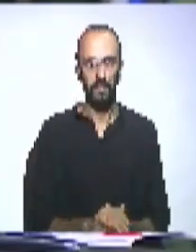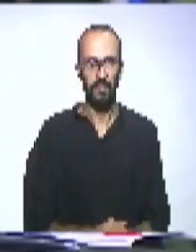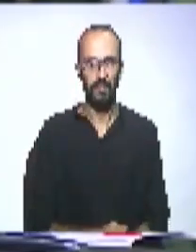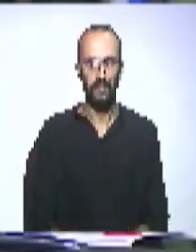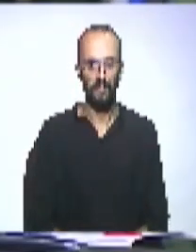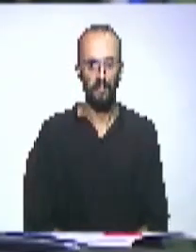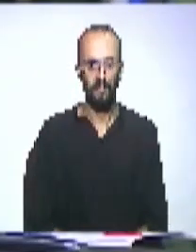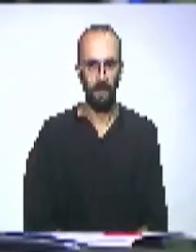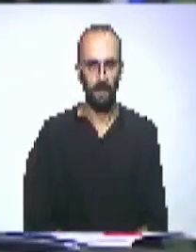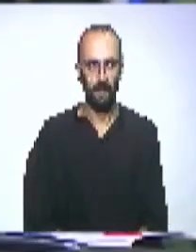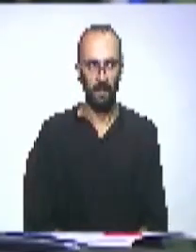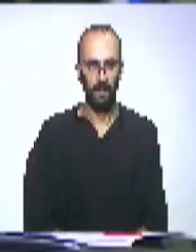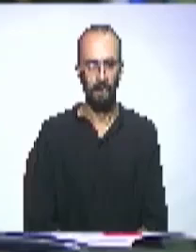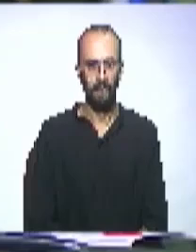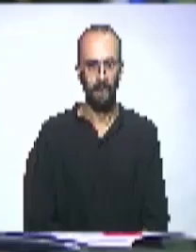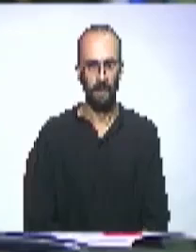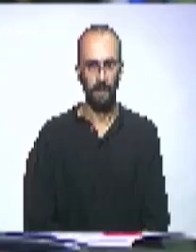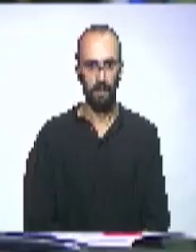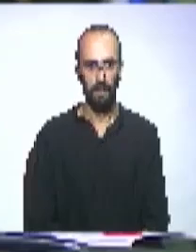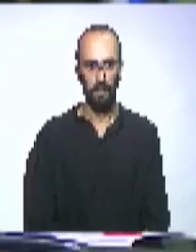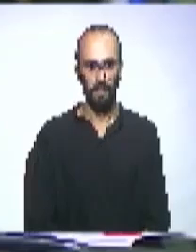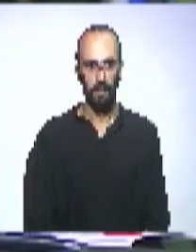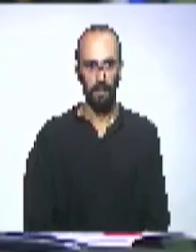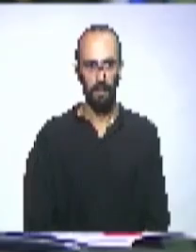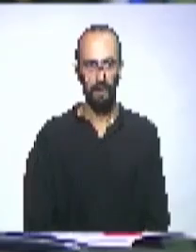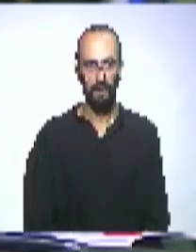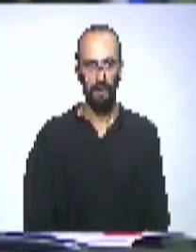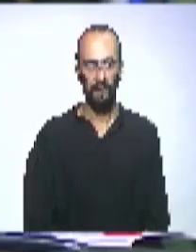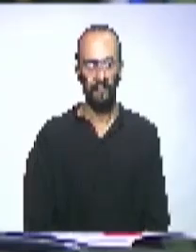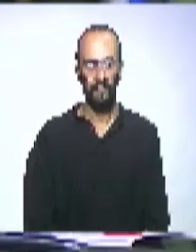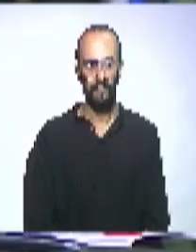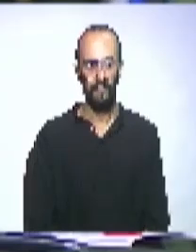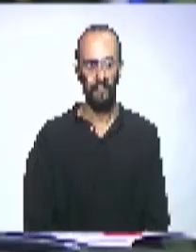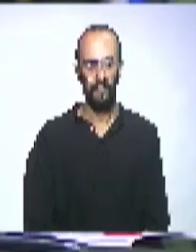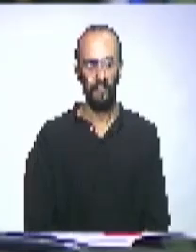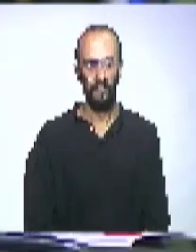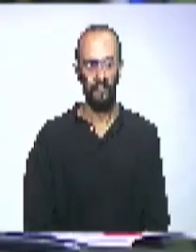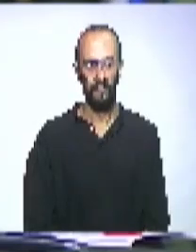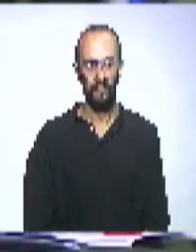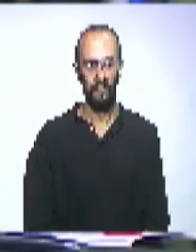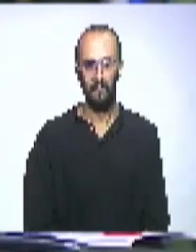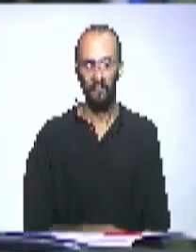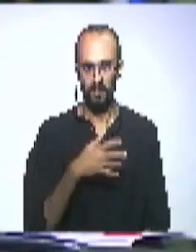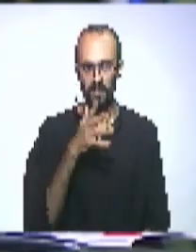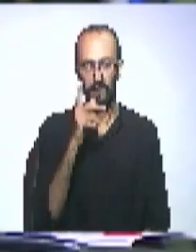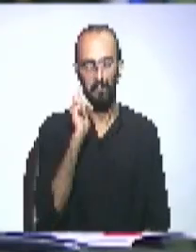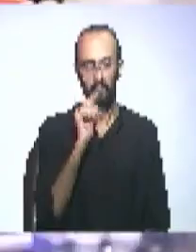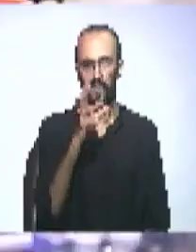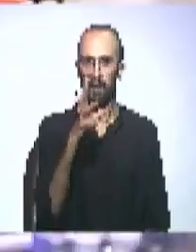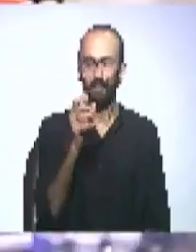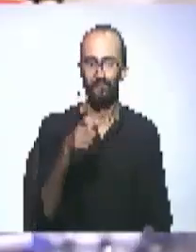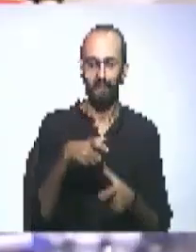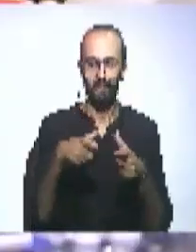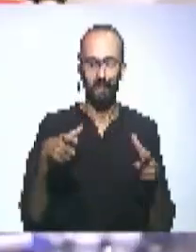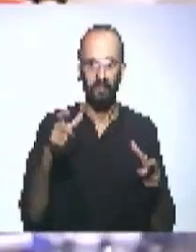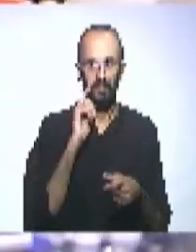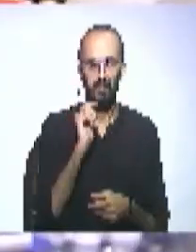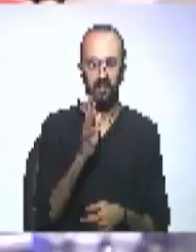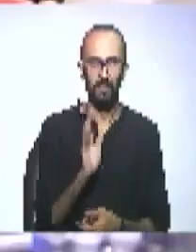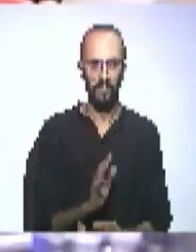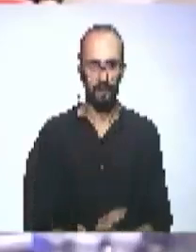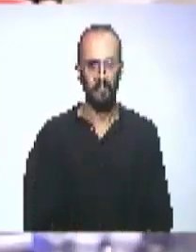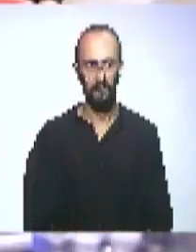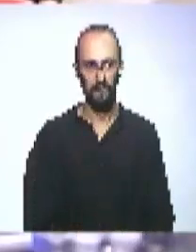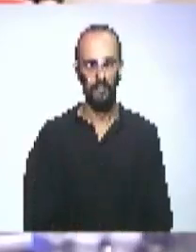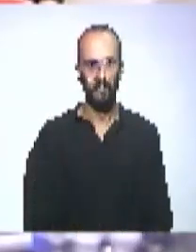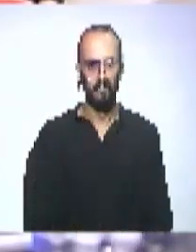نايلون وبنفتحه، ونبتدي بقى نقصد دي كده، نشوف على حسب احنا عايزينها حجمها قد ايه. احنا عايزينها حوالي